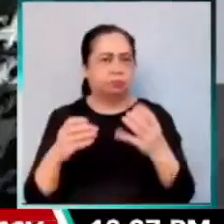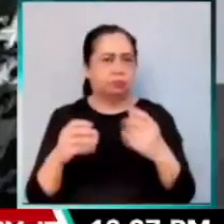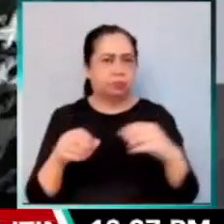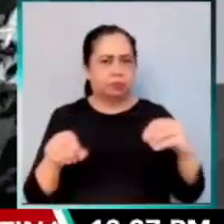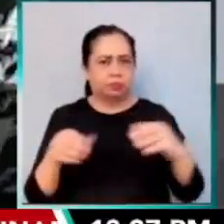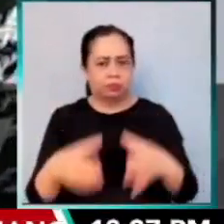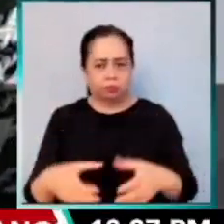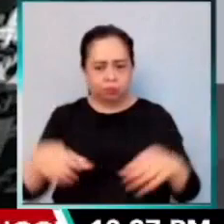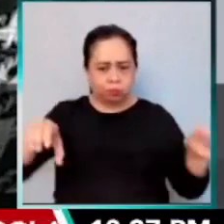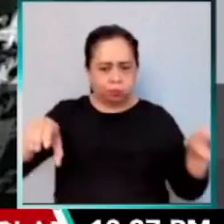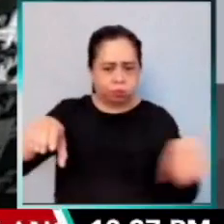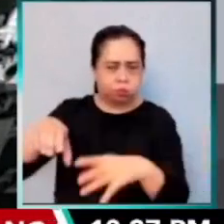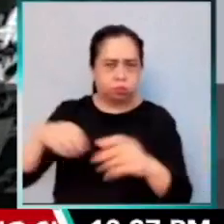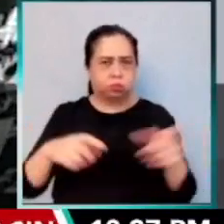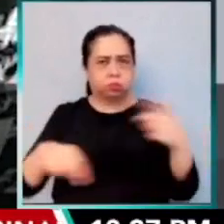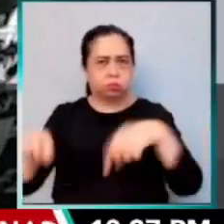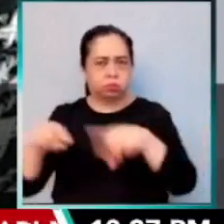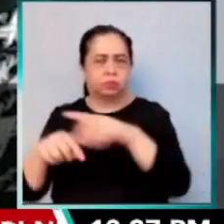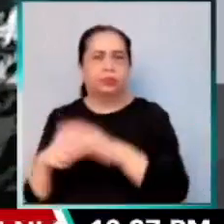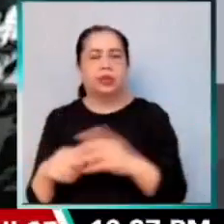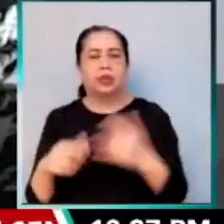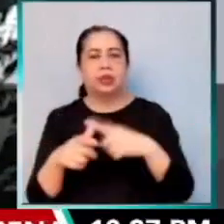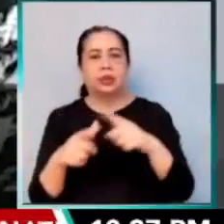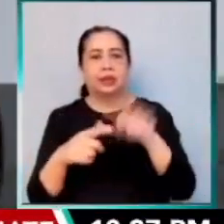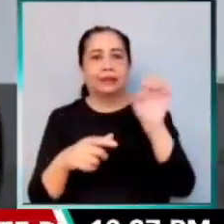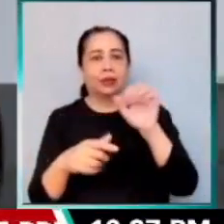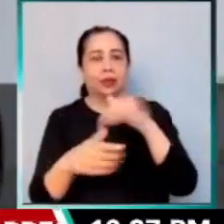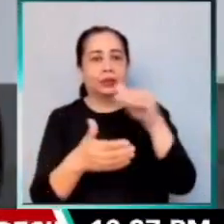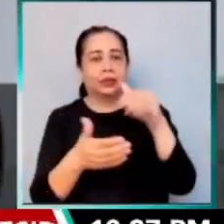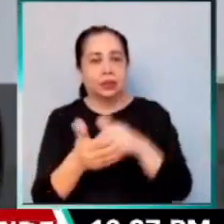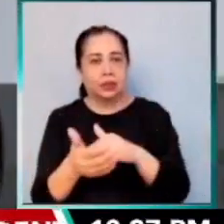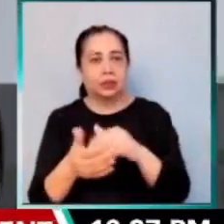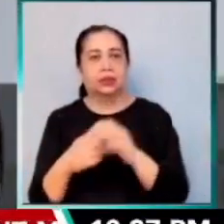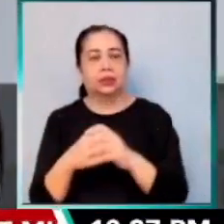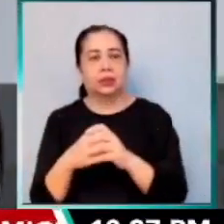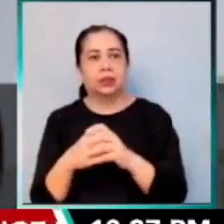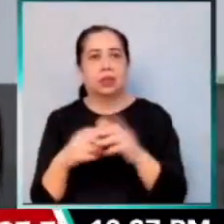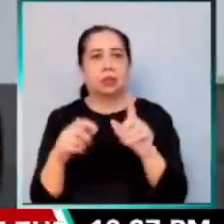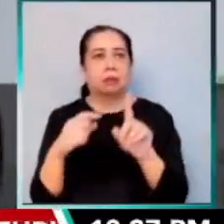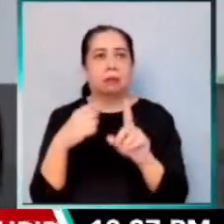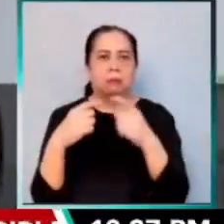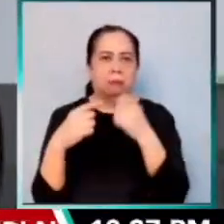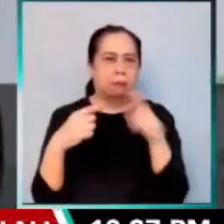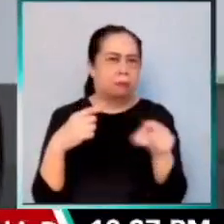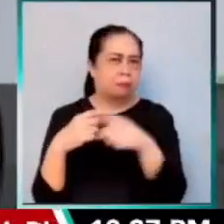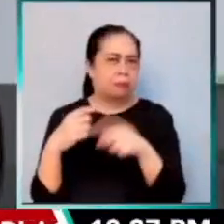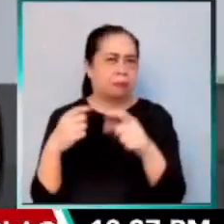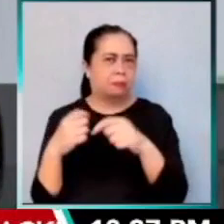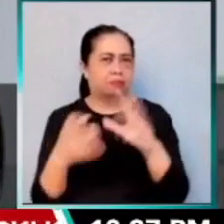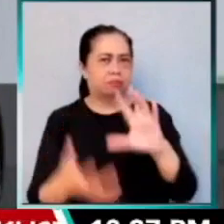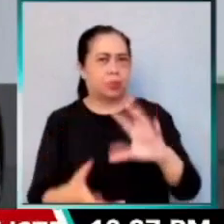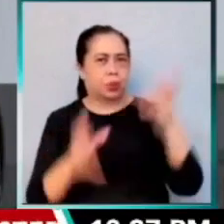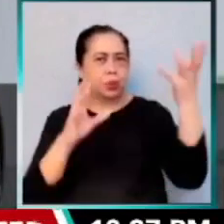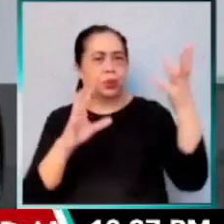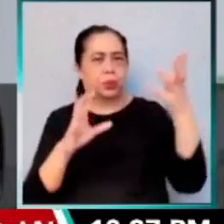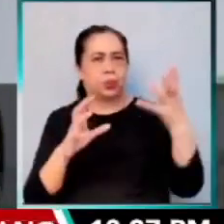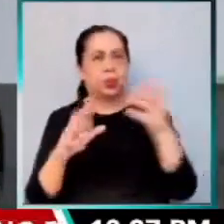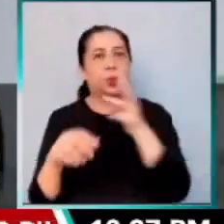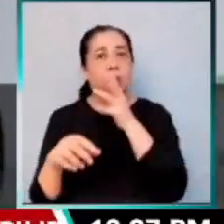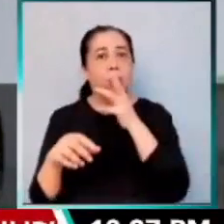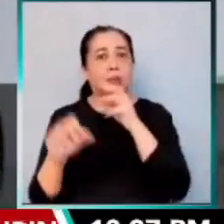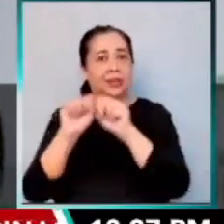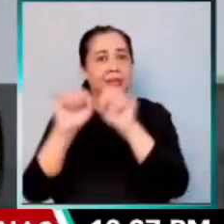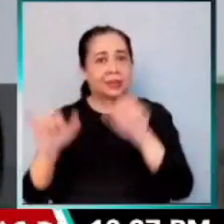mga evacuation centers natin. And because of this kind of calamities, yung water systems